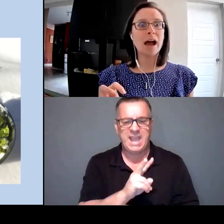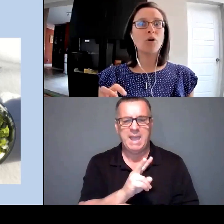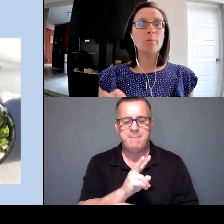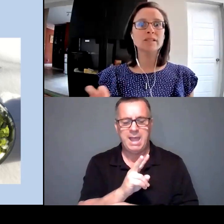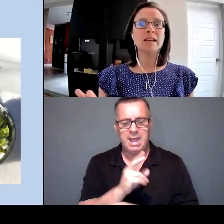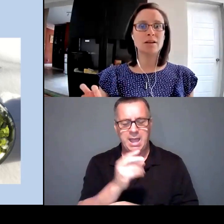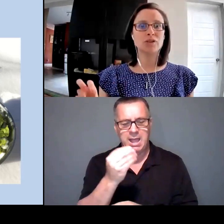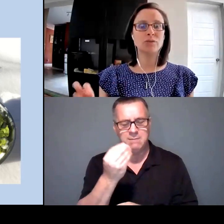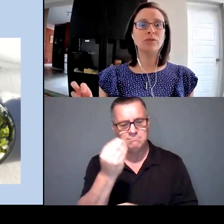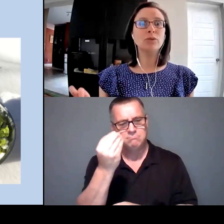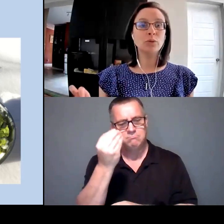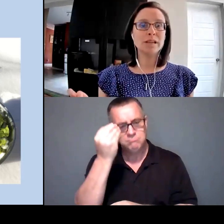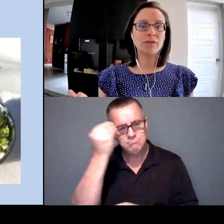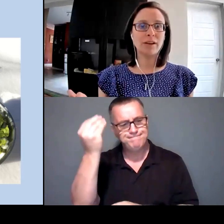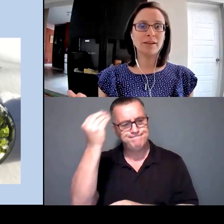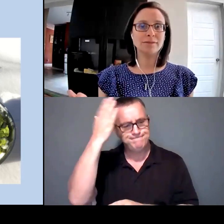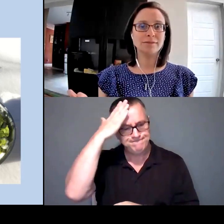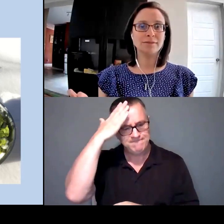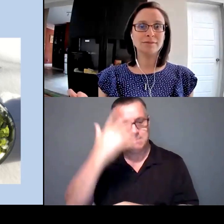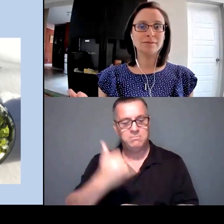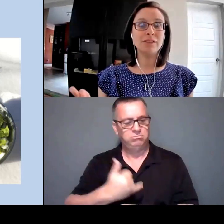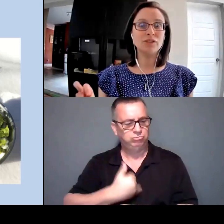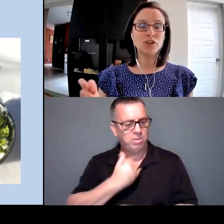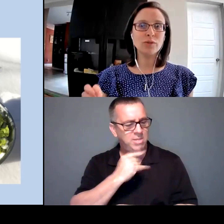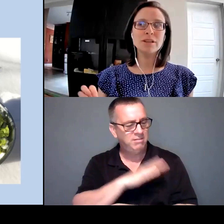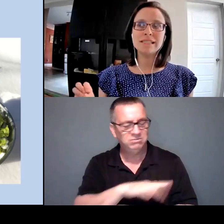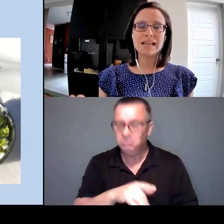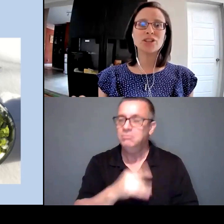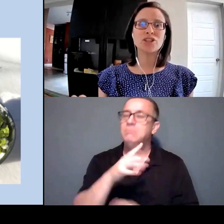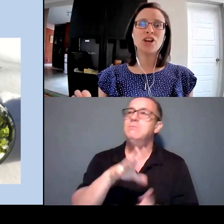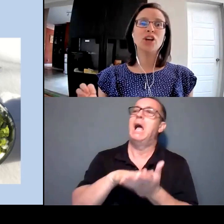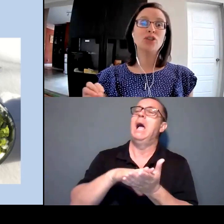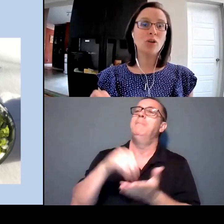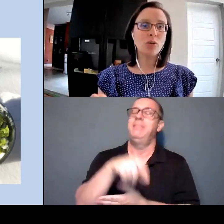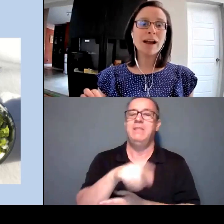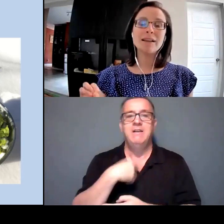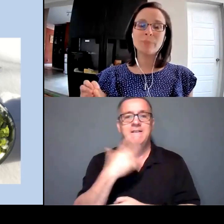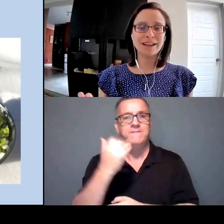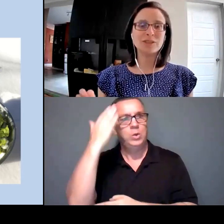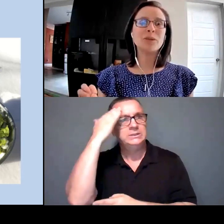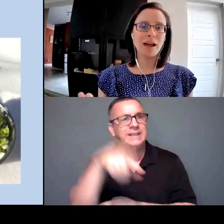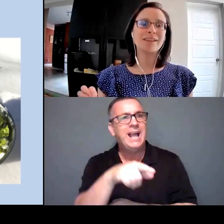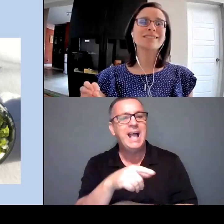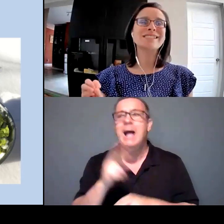inculquée à un bas âge au niveau de nos enfants. Je veux qu'ils sachent de quoi